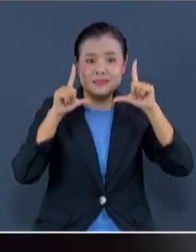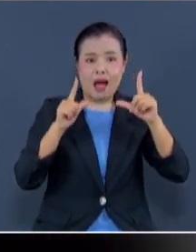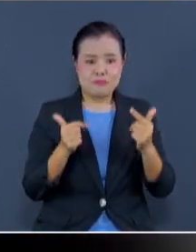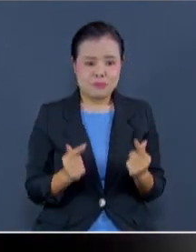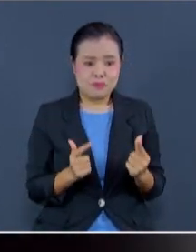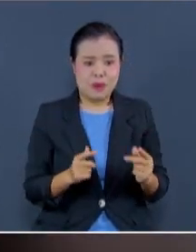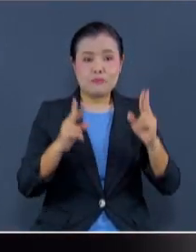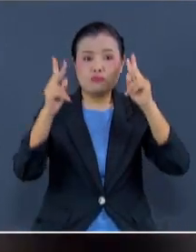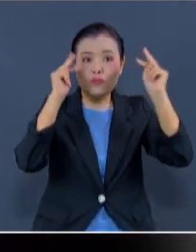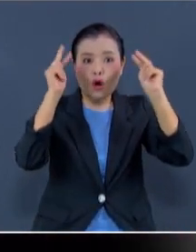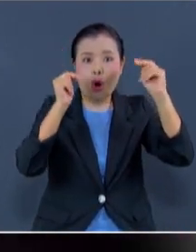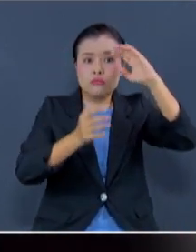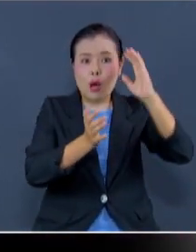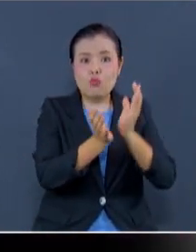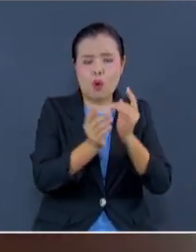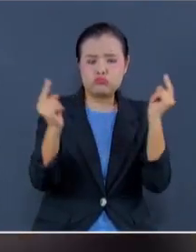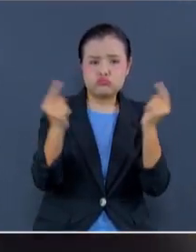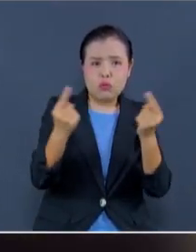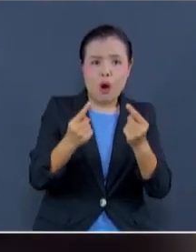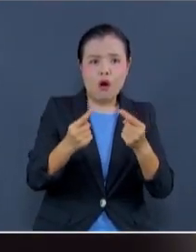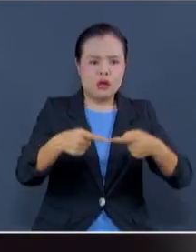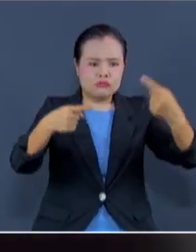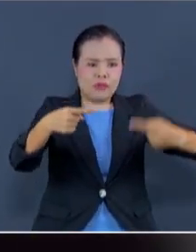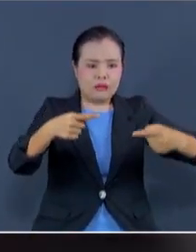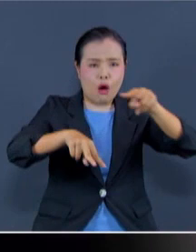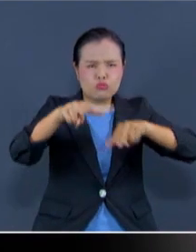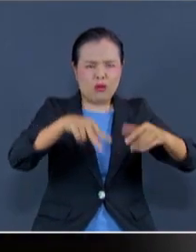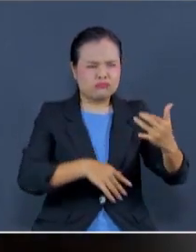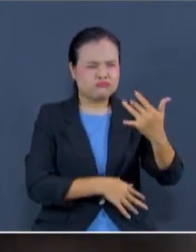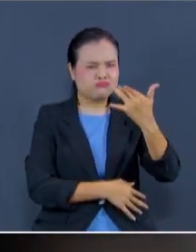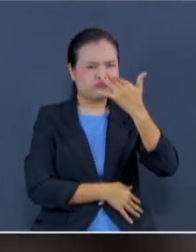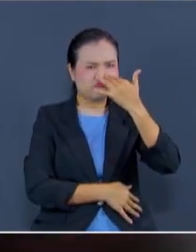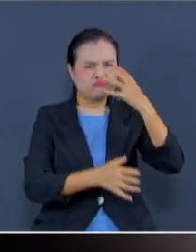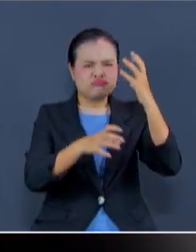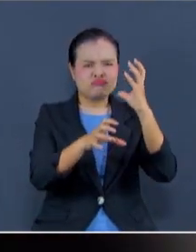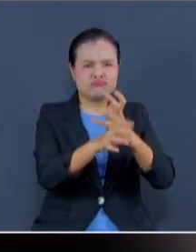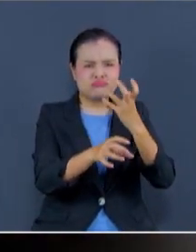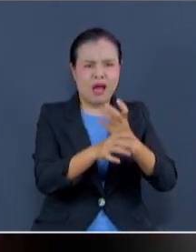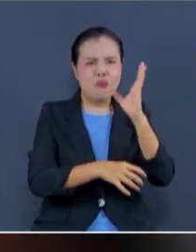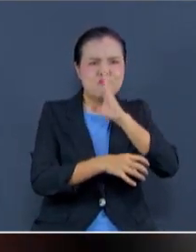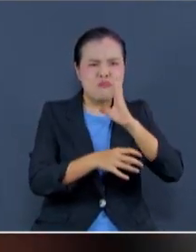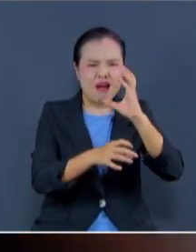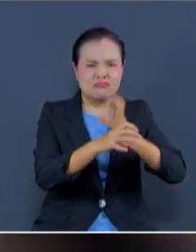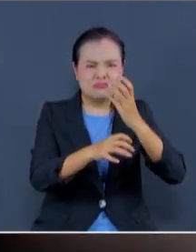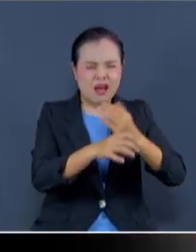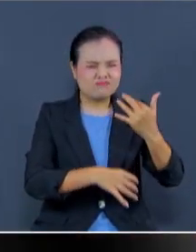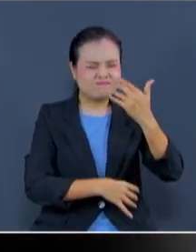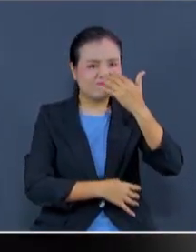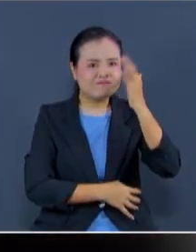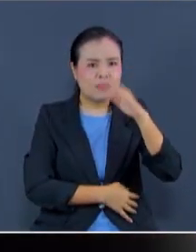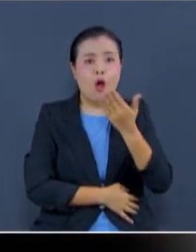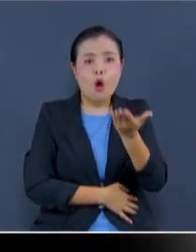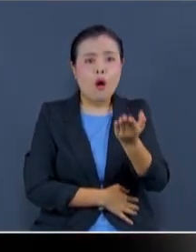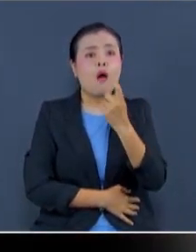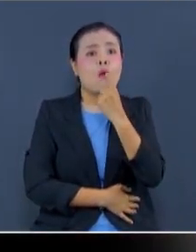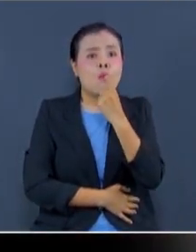วรรค์มีปากมีเสียงกับตำรวจที่เขาตั้งด่านอยู่และเขาได้กลิ่นสุราน่ ะ เขาได้กลิ่นเหล้าน่ะเขาก็เลยขอตรวจ